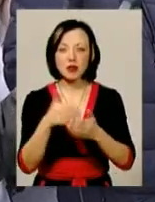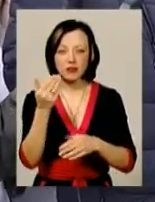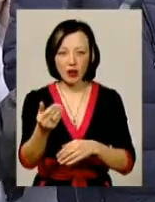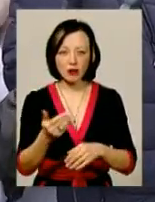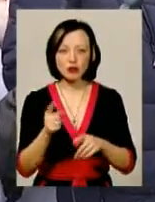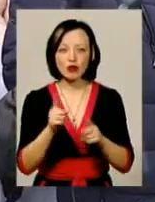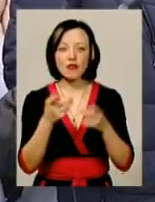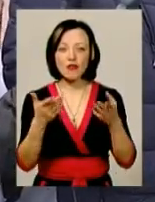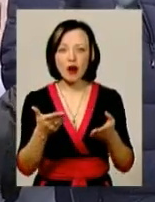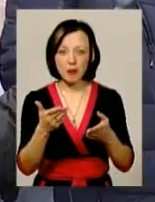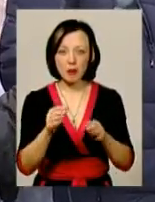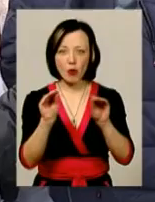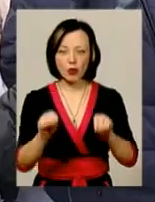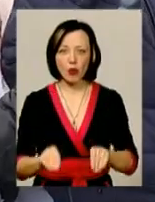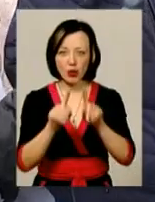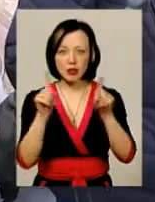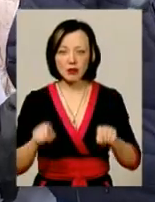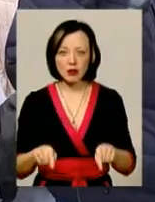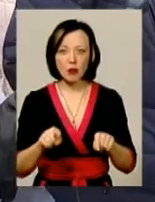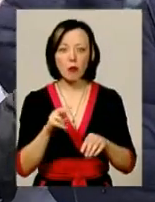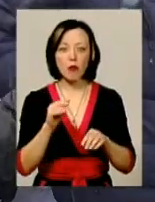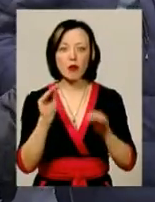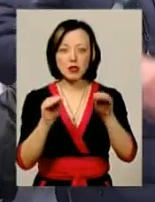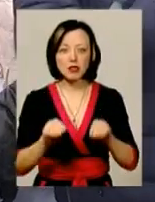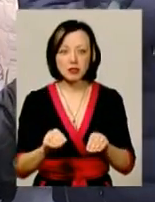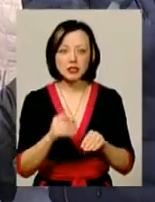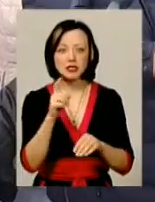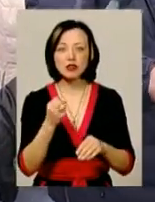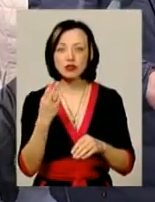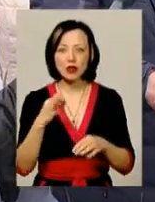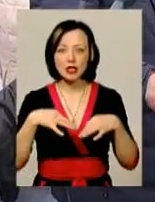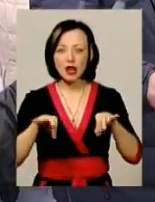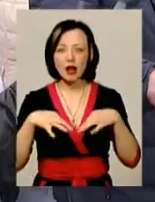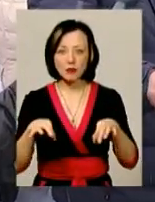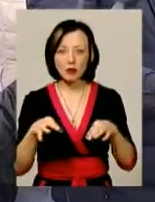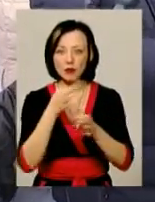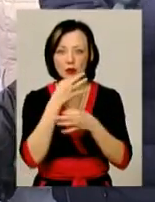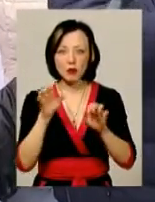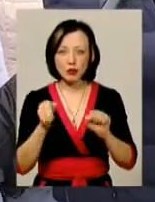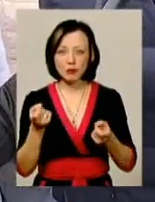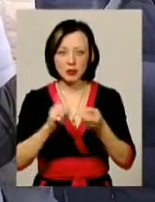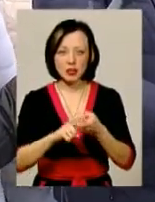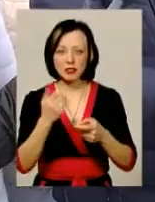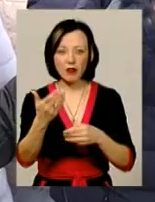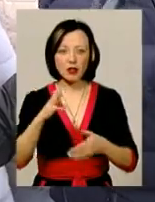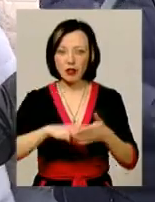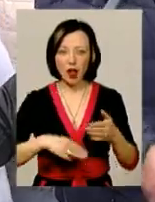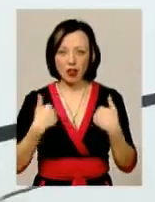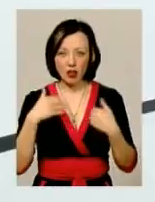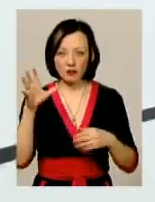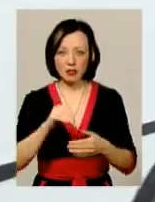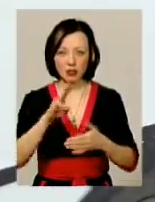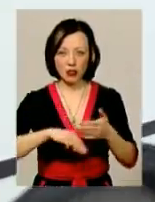чого вам составили протоколи? Коли посоставляли, там транспорта до чого хочете може пристати. І що з вашої не штрафують, а наші